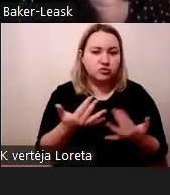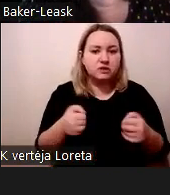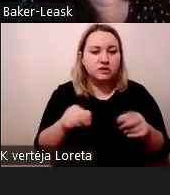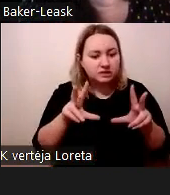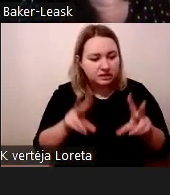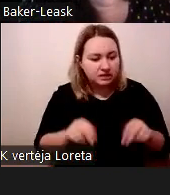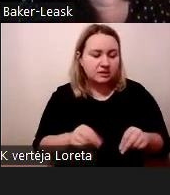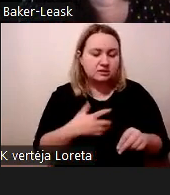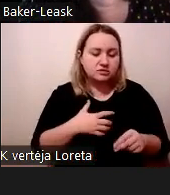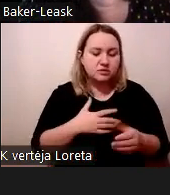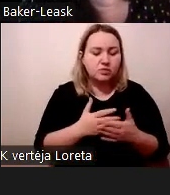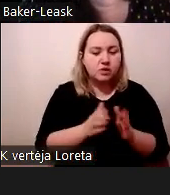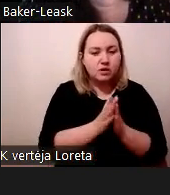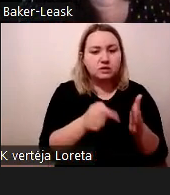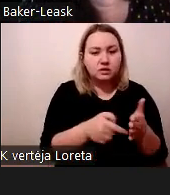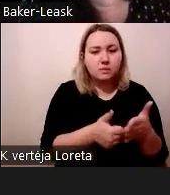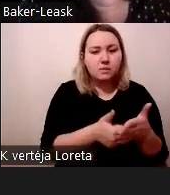pagarba knygai.